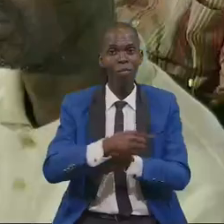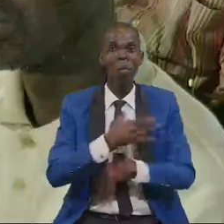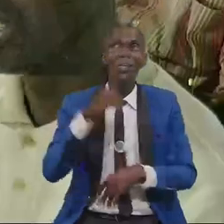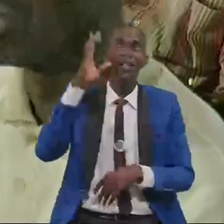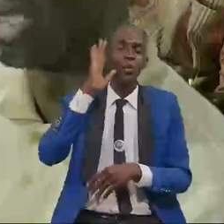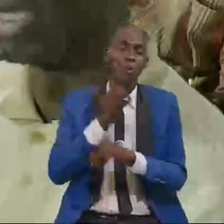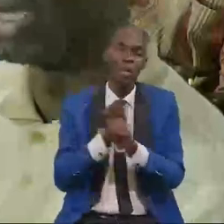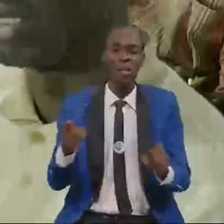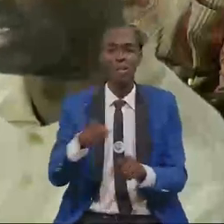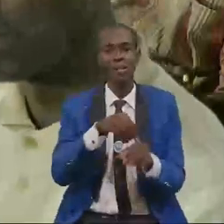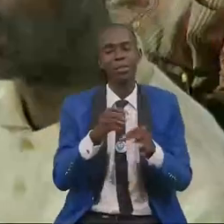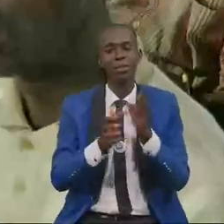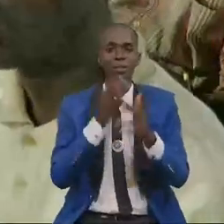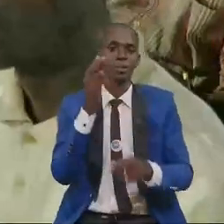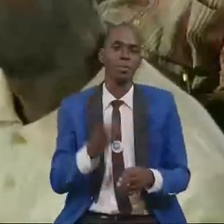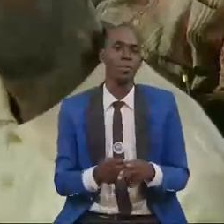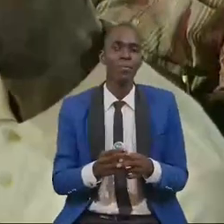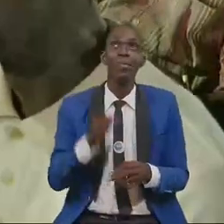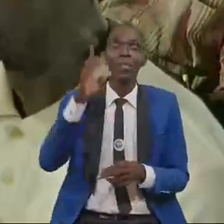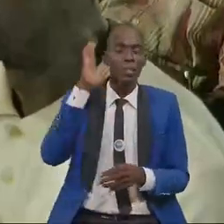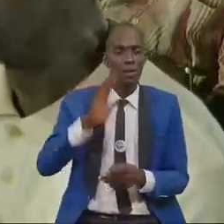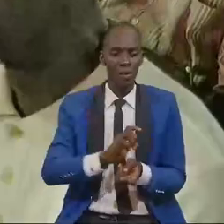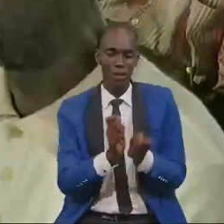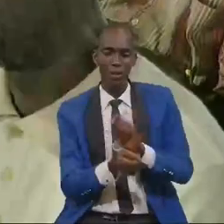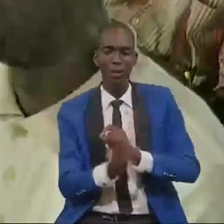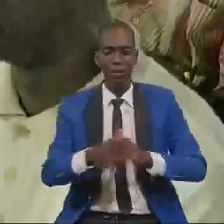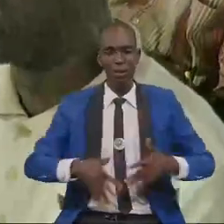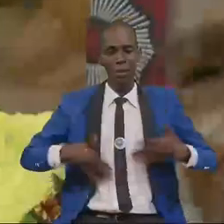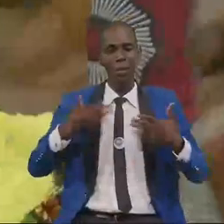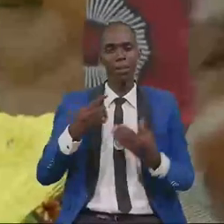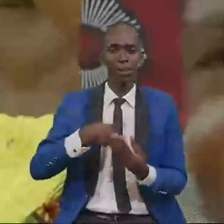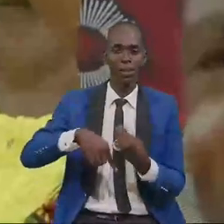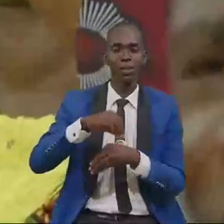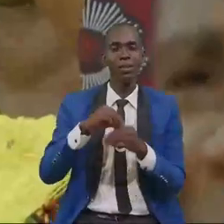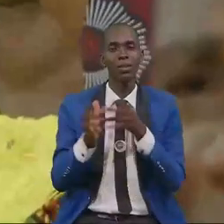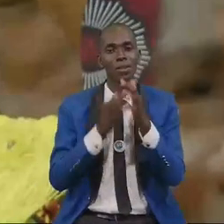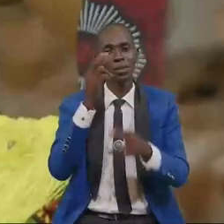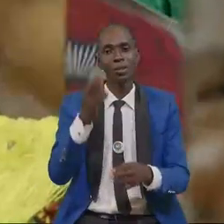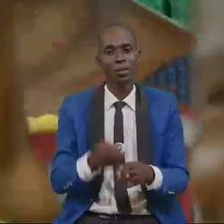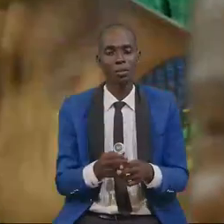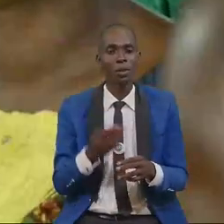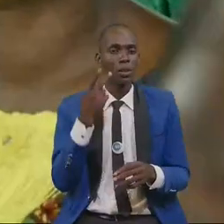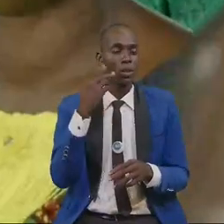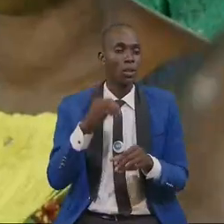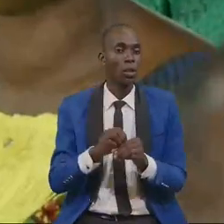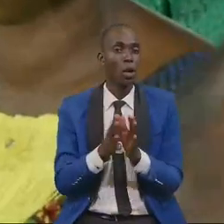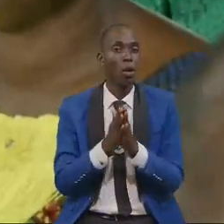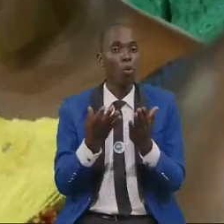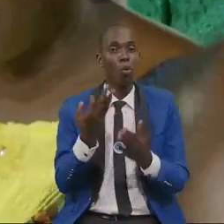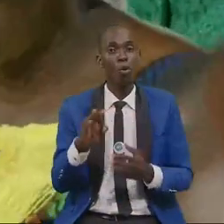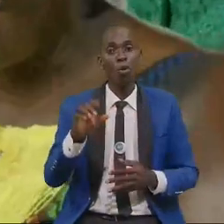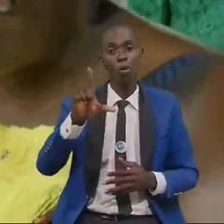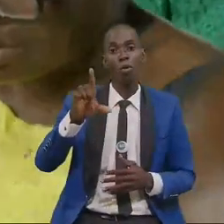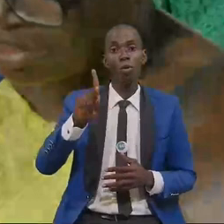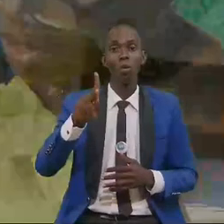sauver il va transformer ta vie en Luc au chapitre